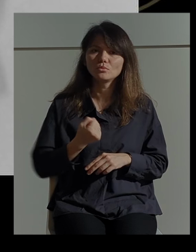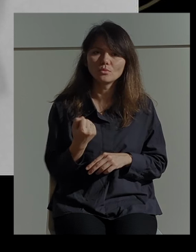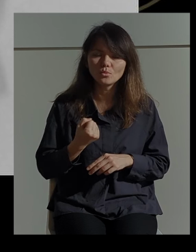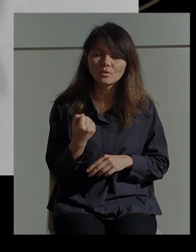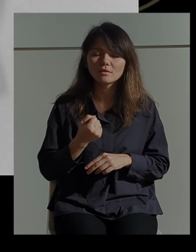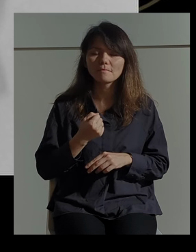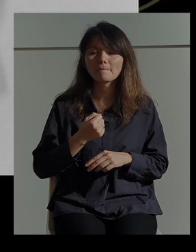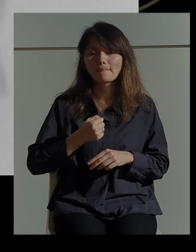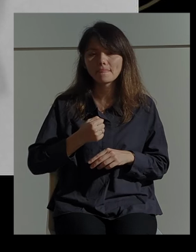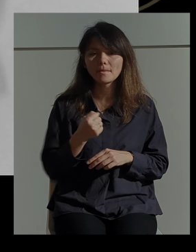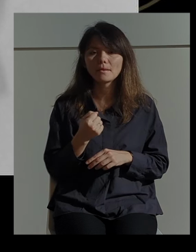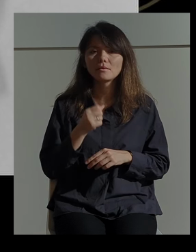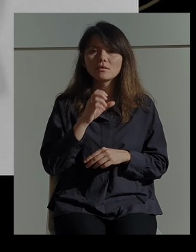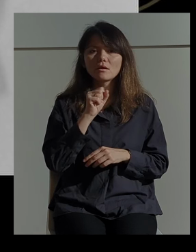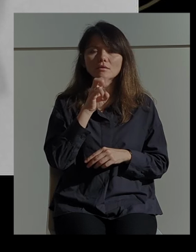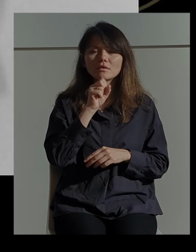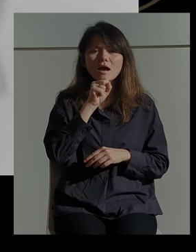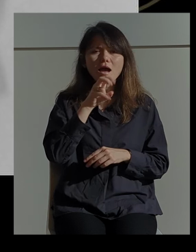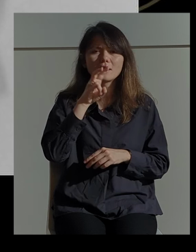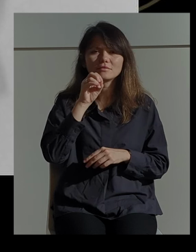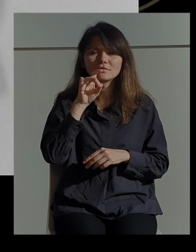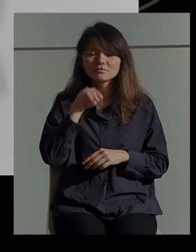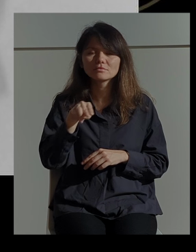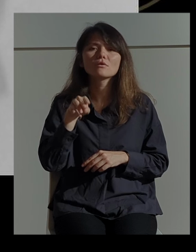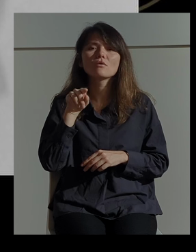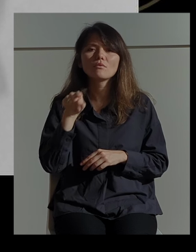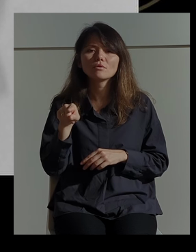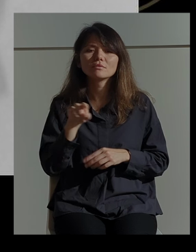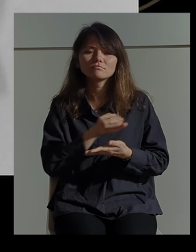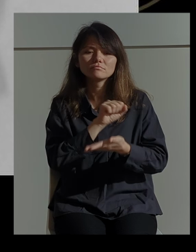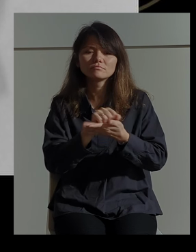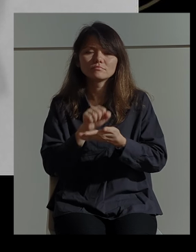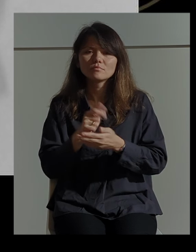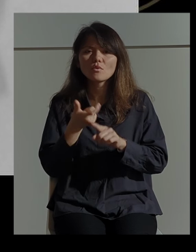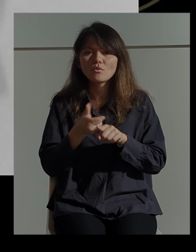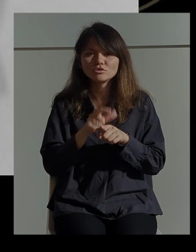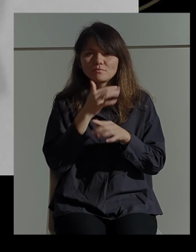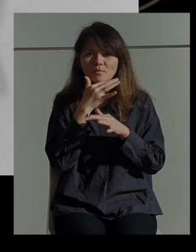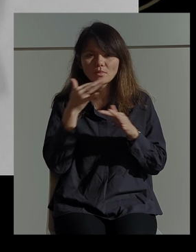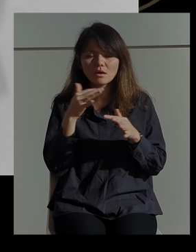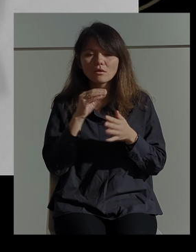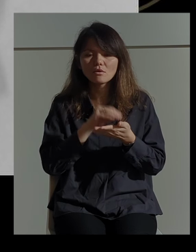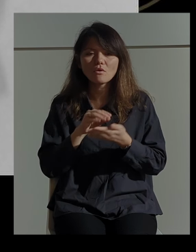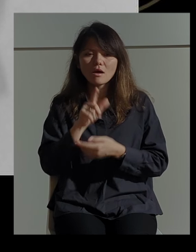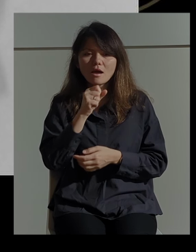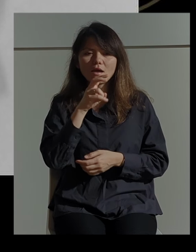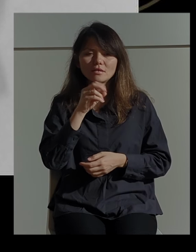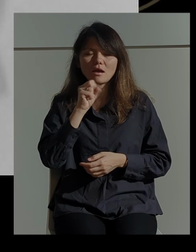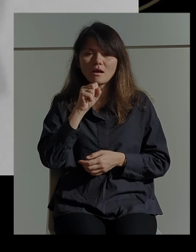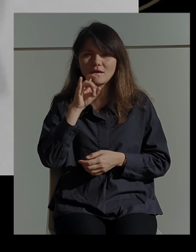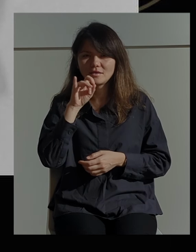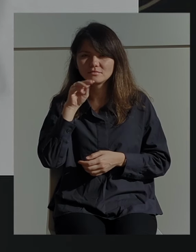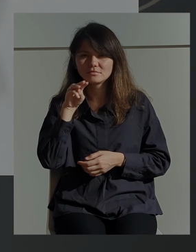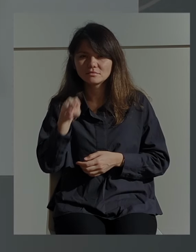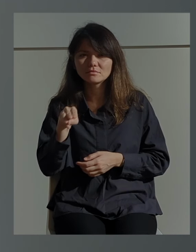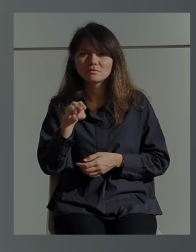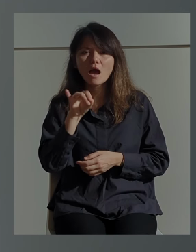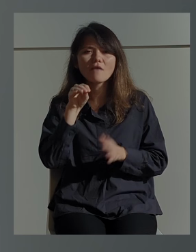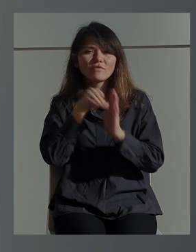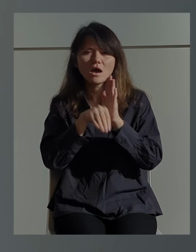беньямина именно Ханна арент издаёт очень многие труды Вольтера беньямина именно ханне арент в Америку перевозит часть архива